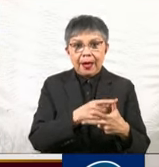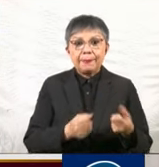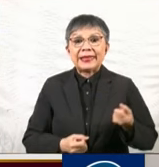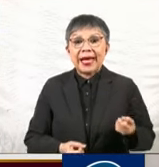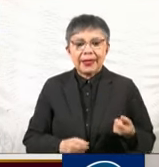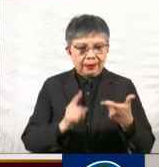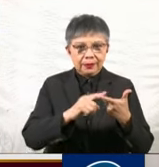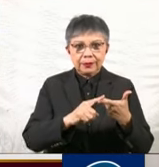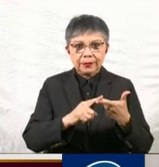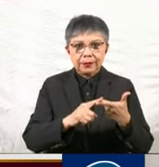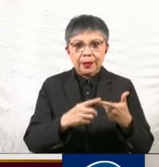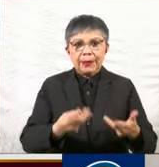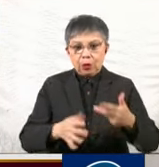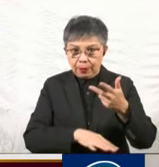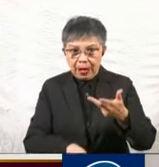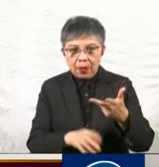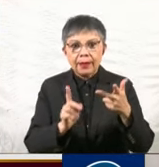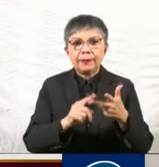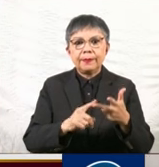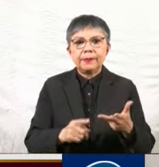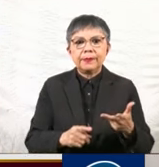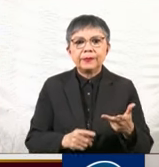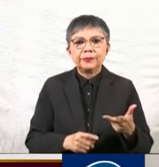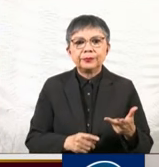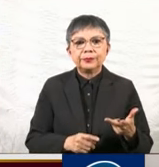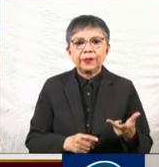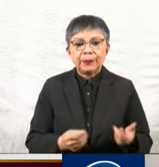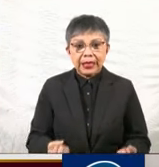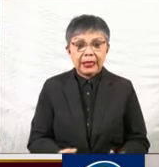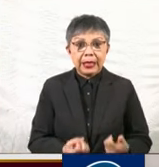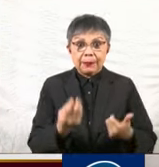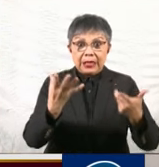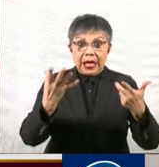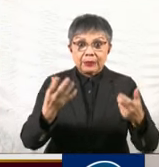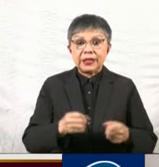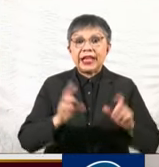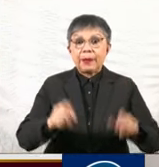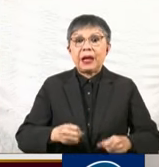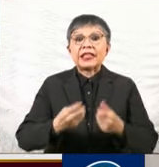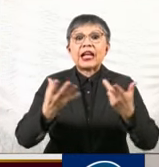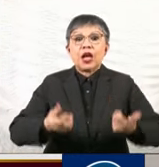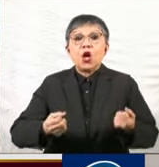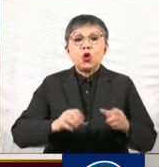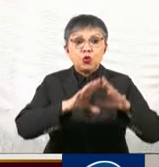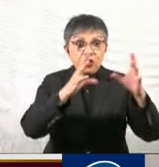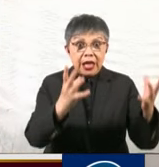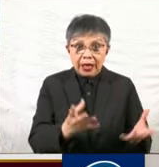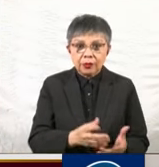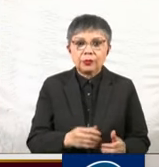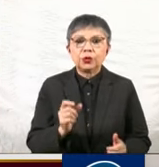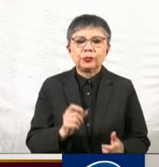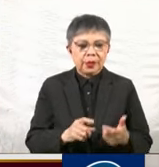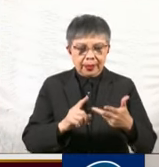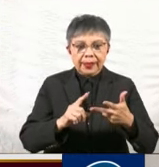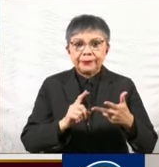pasar isu ekonomi bawah pasar bisa kita kembangkan menjadi Pasar Besar dunia di industri halal misalkan